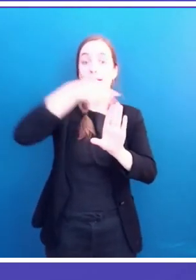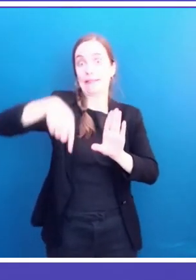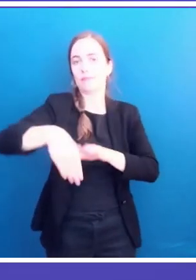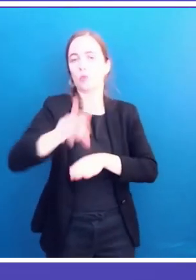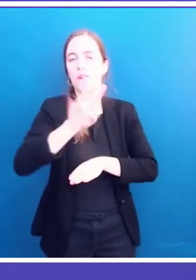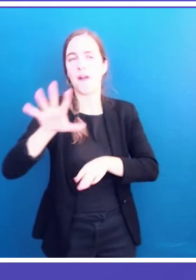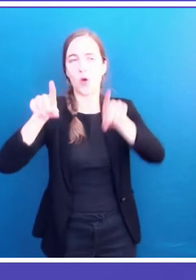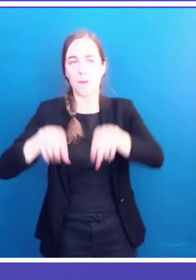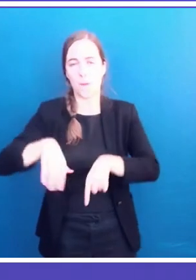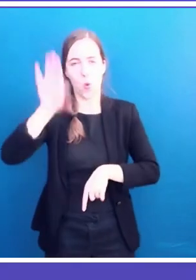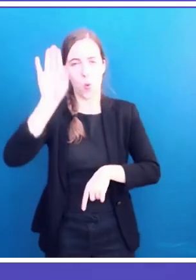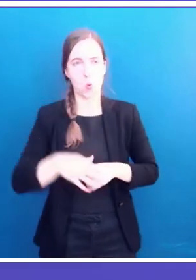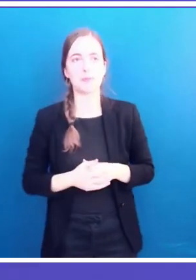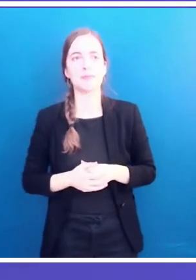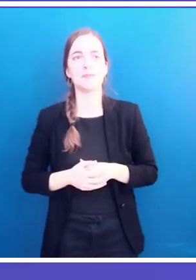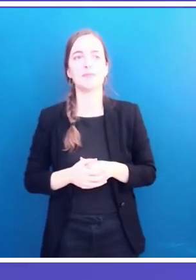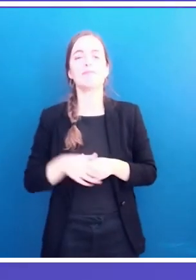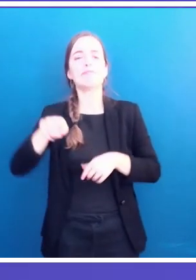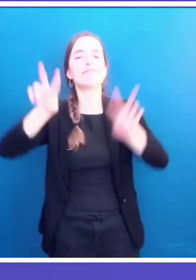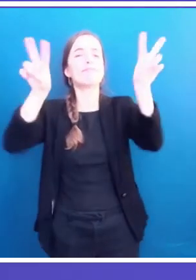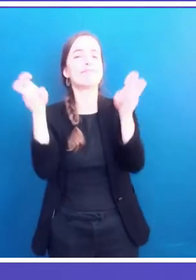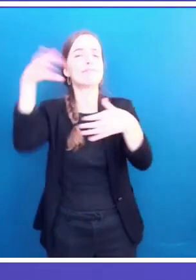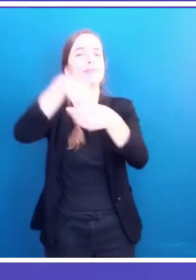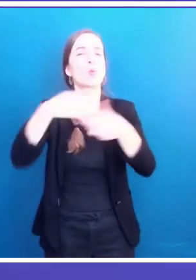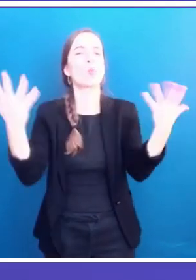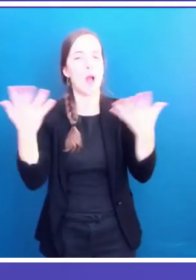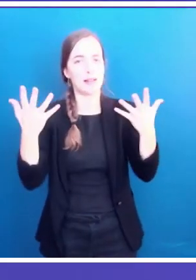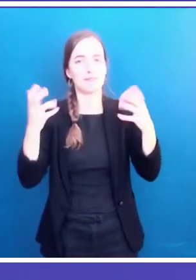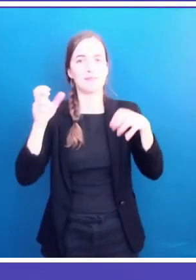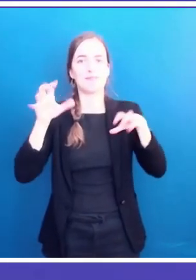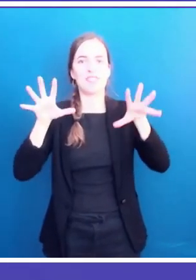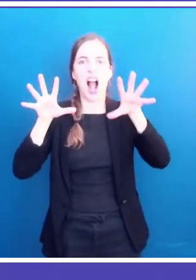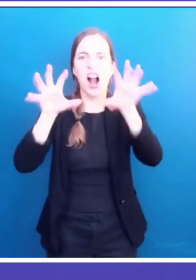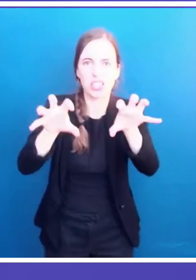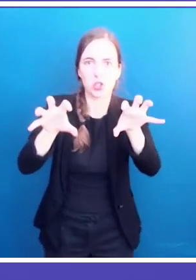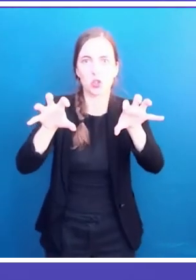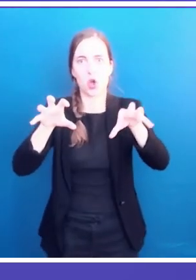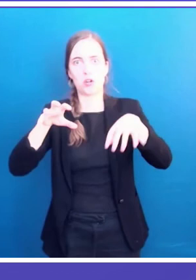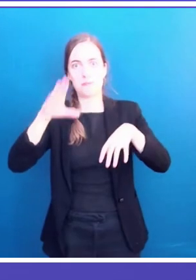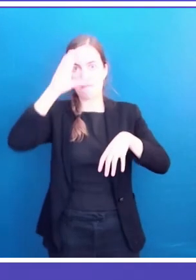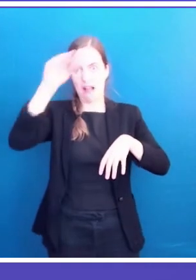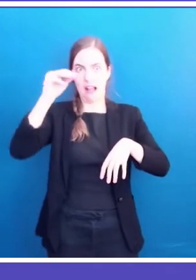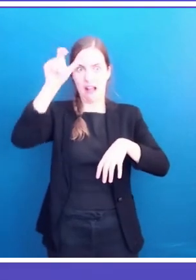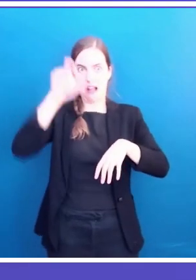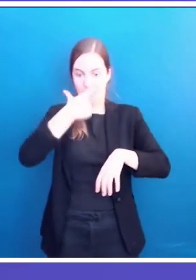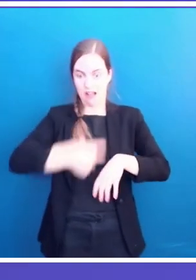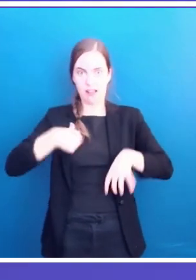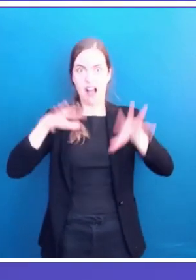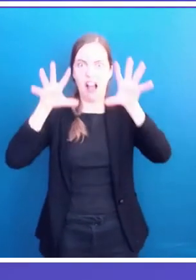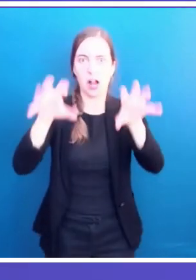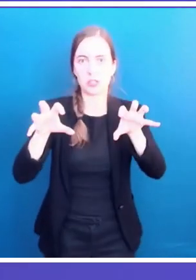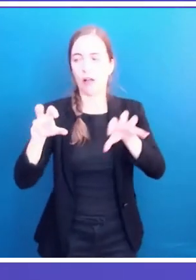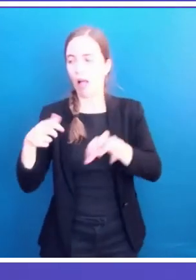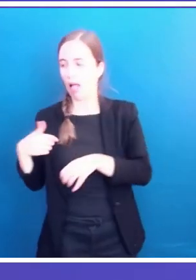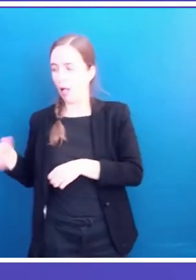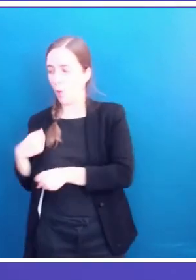باعتماد الحملة خلال هذه الأوقات. العنوان هو لا اعتداءات ولا متواطئين.